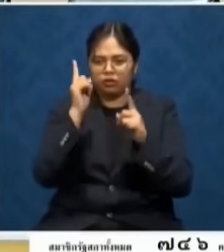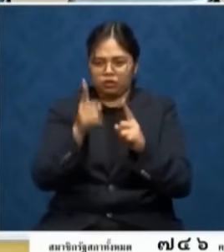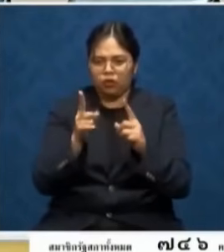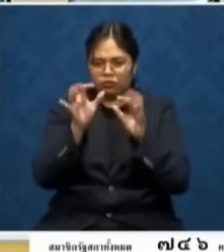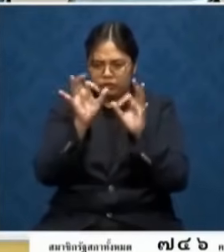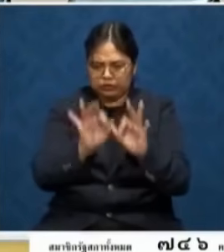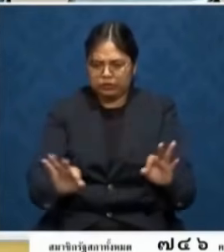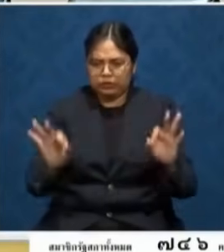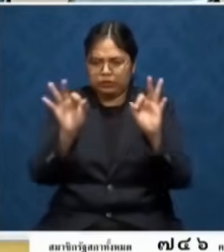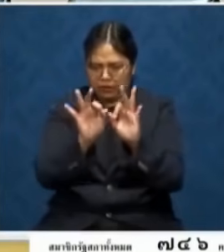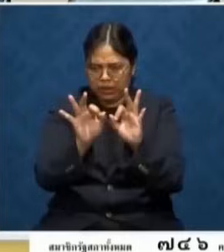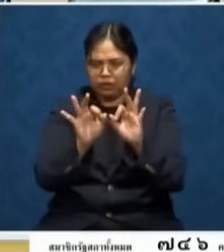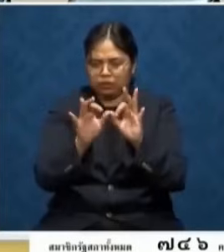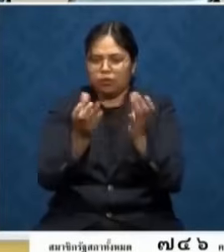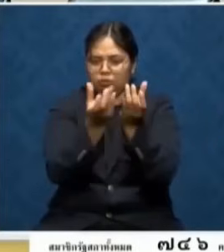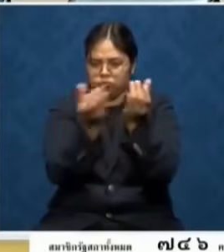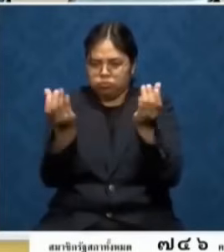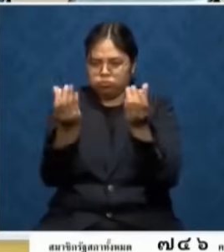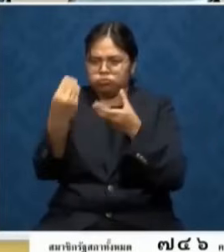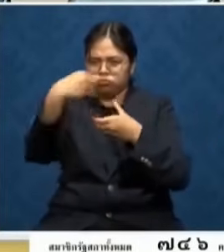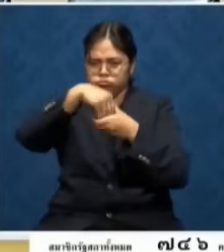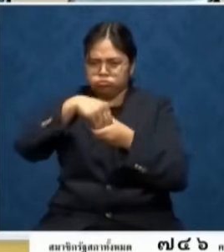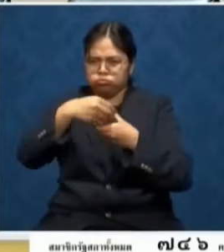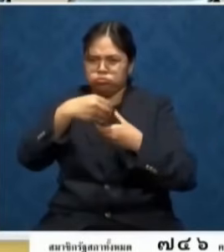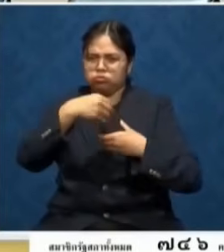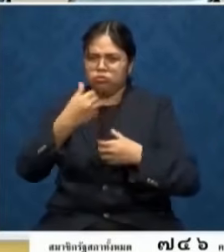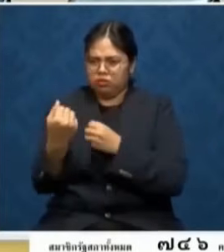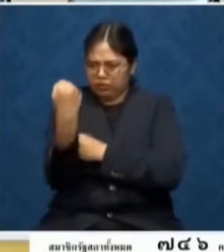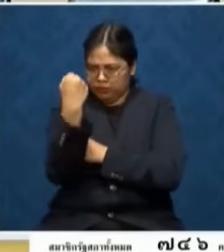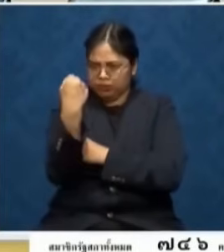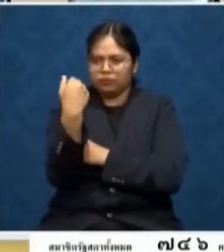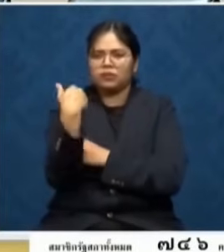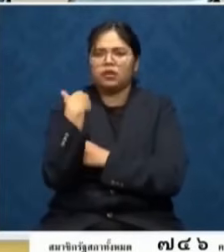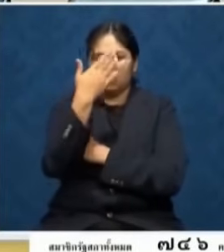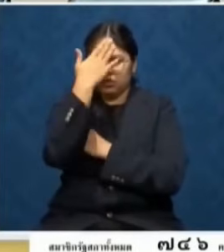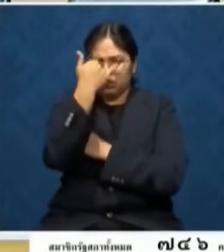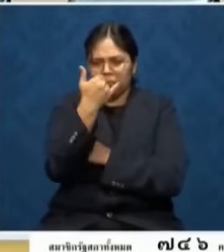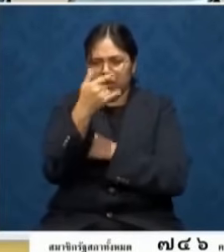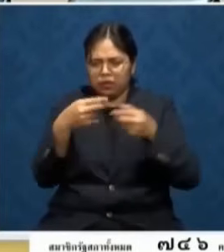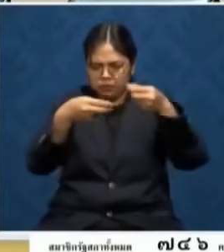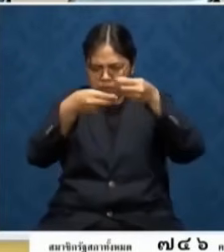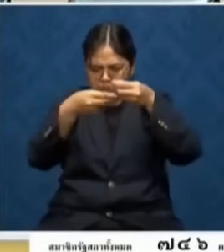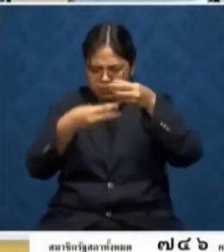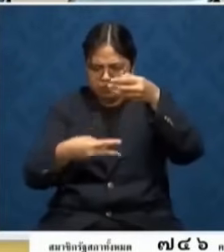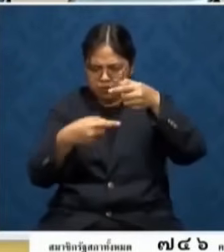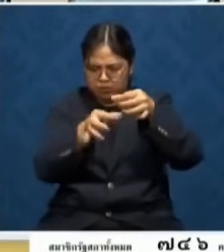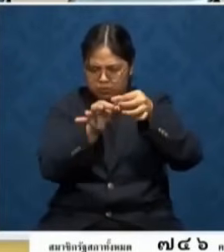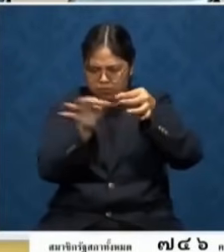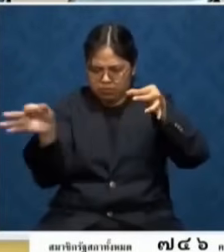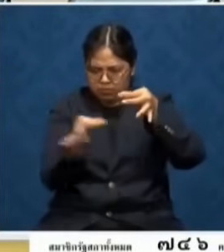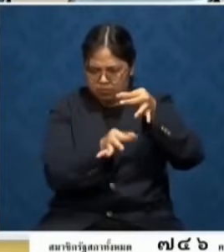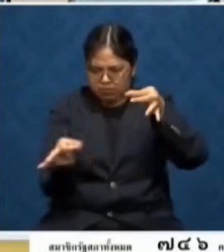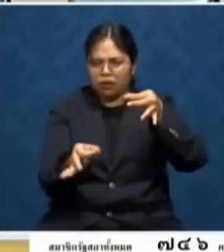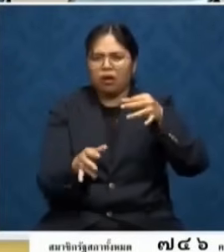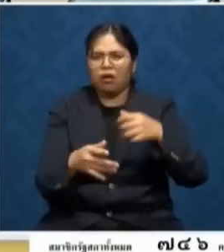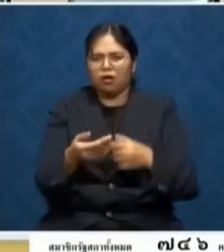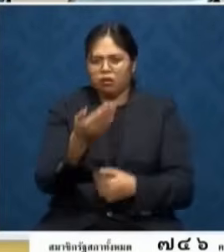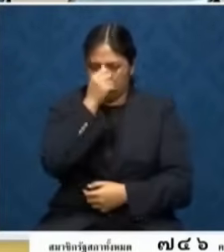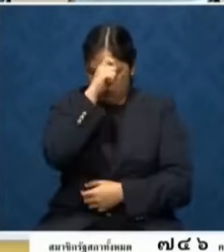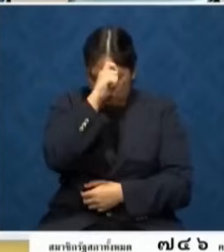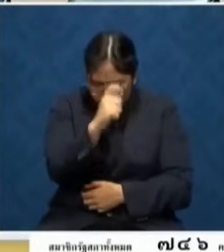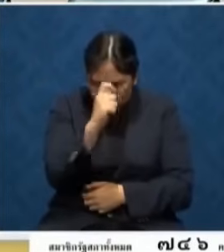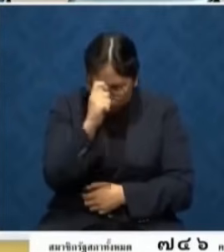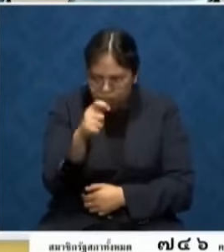หลักนิติธรรมทำไมต้องเขียนให้เปลืองกระดาษอีก2บรรทัดกว่าในเมื่อทุกคนต้องเคารพหลักนิติธรรมอยู่แ